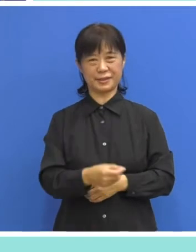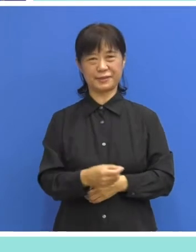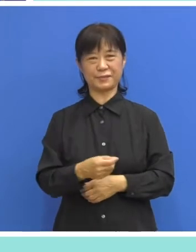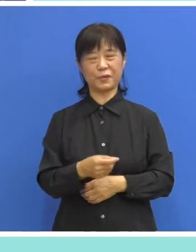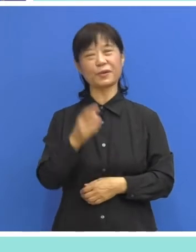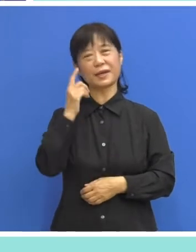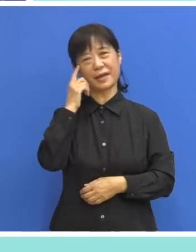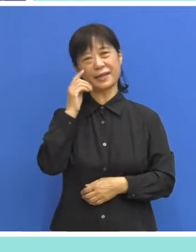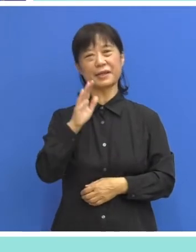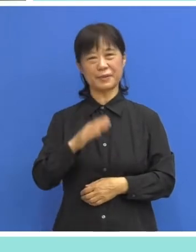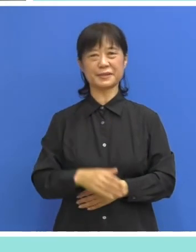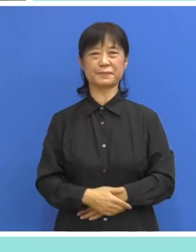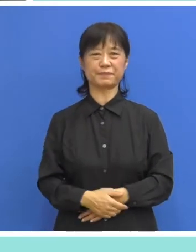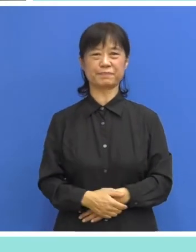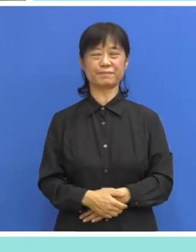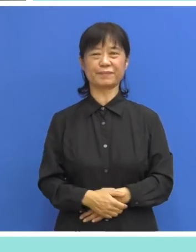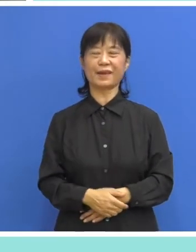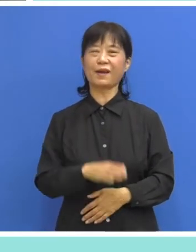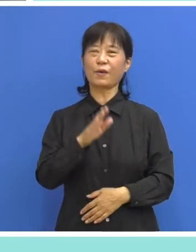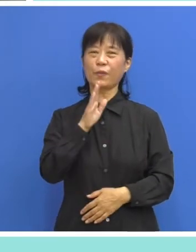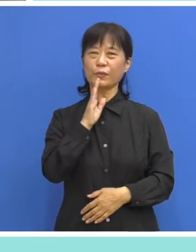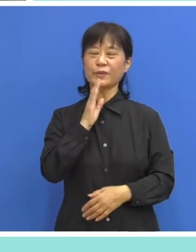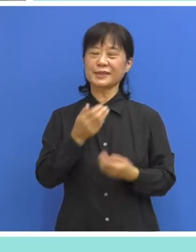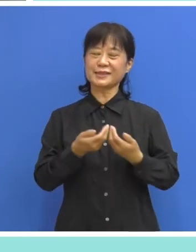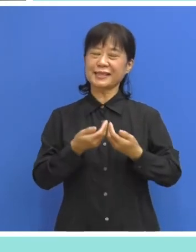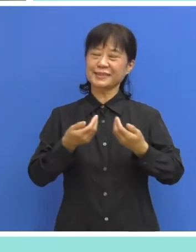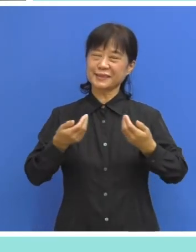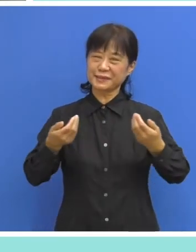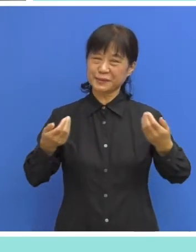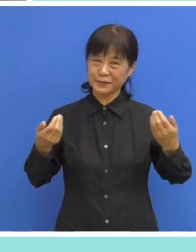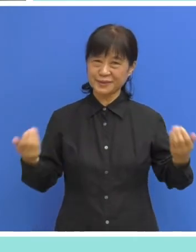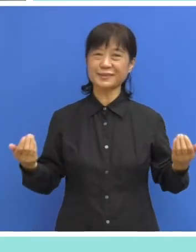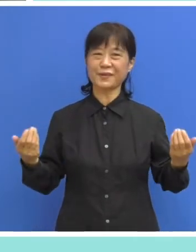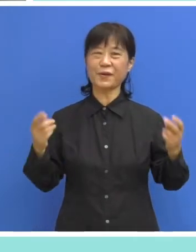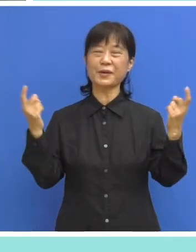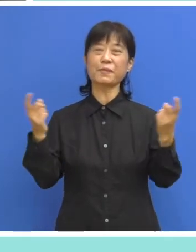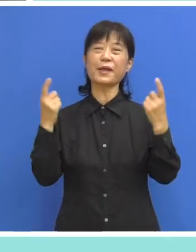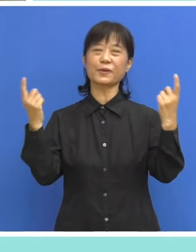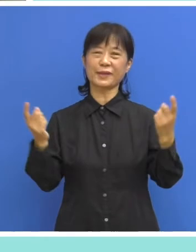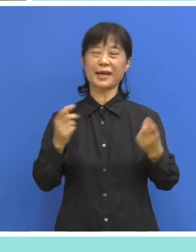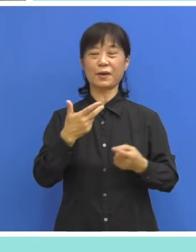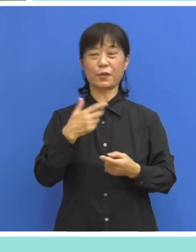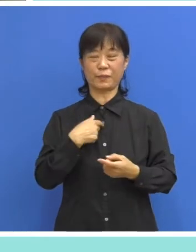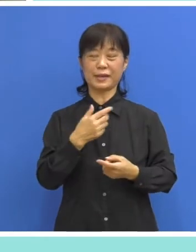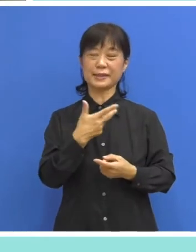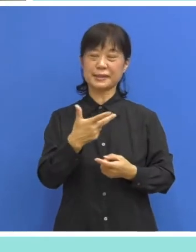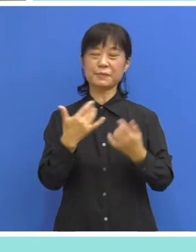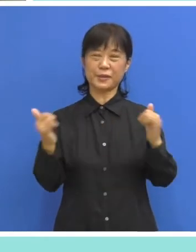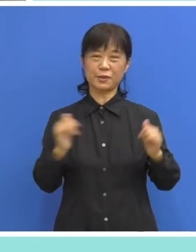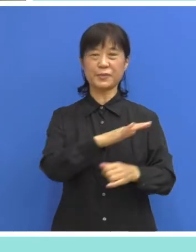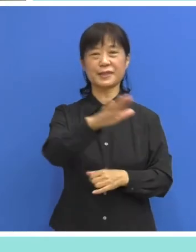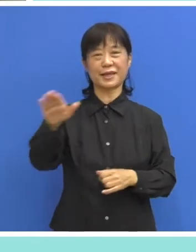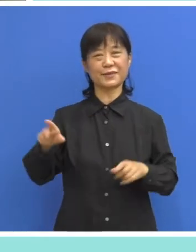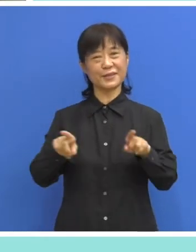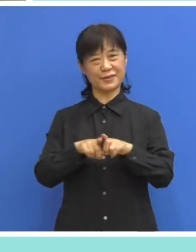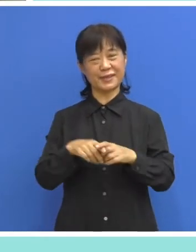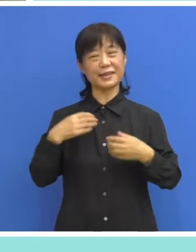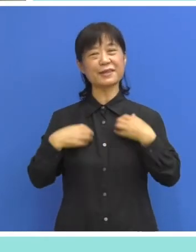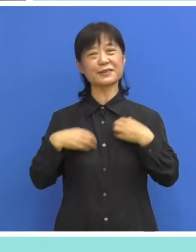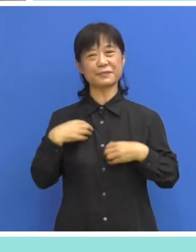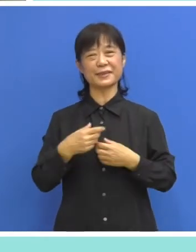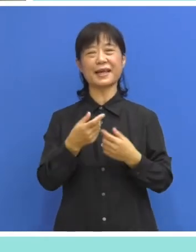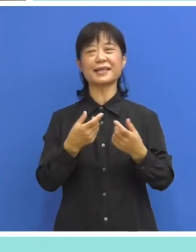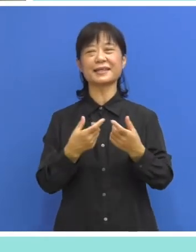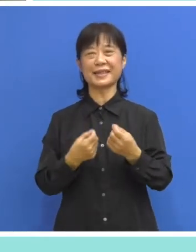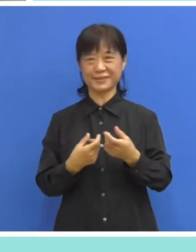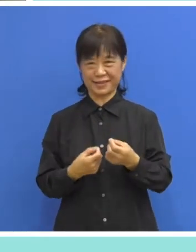そういうふうに考えています。 本当久しぶりのイベントということでこう市民の皆さんと一緒になって楽しみたいですよね。 そうですね、も